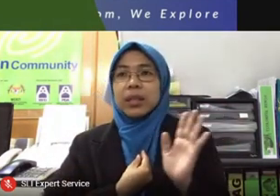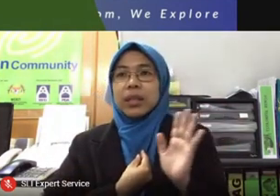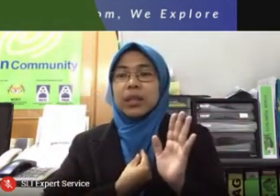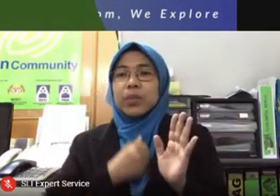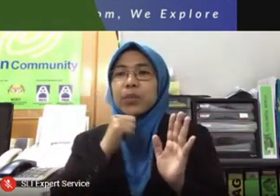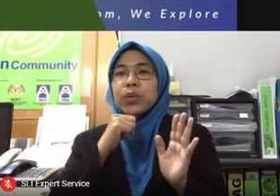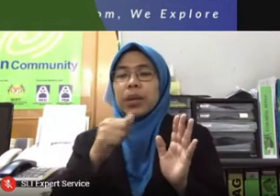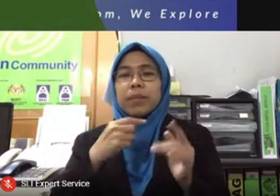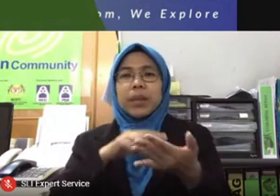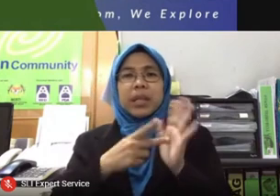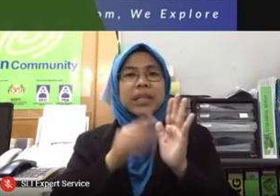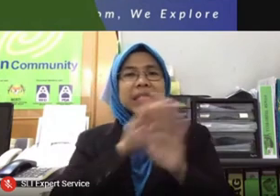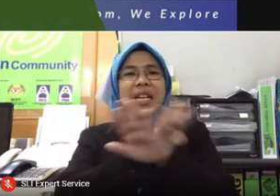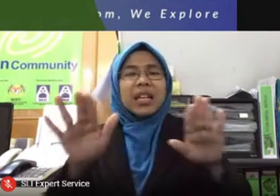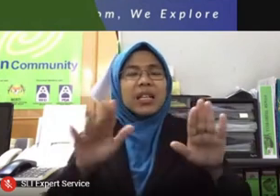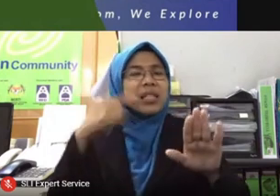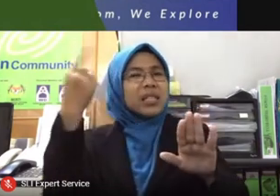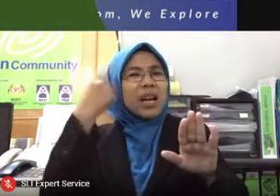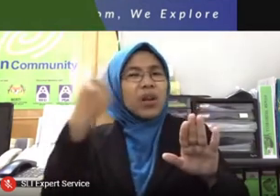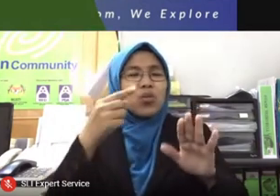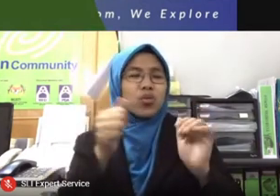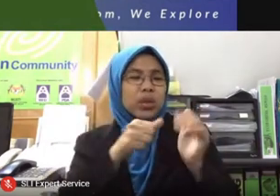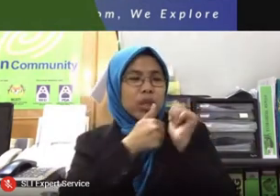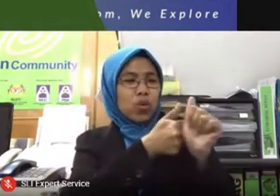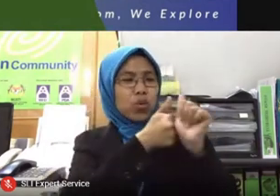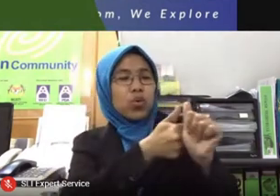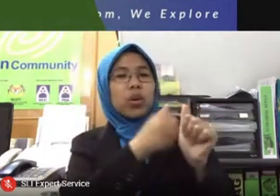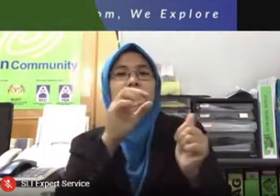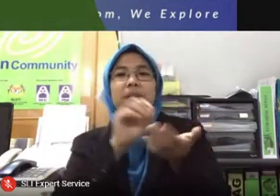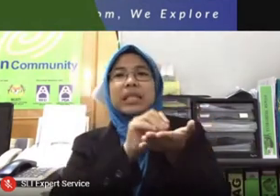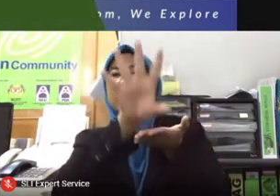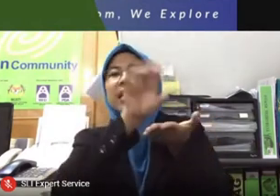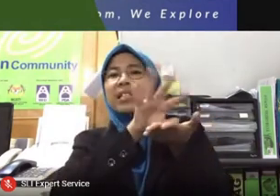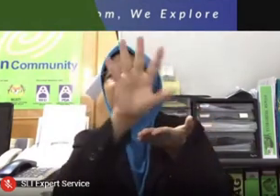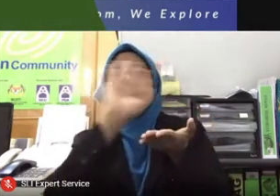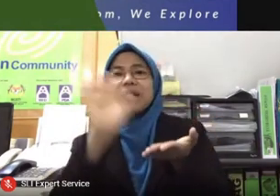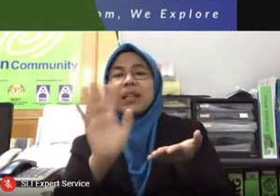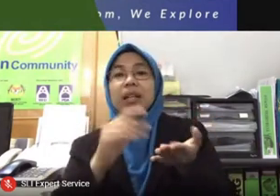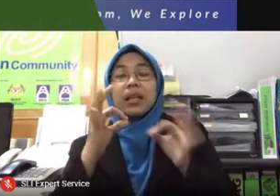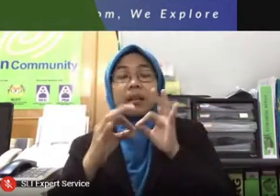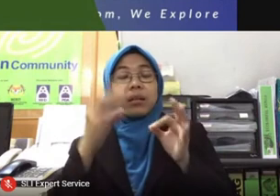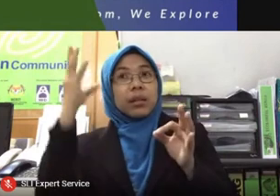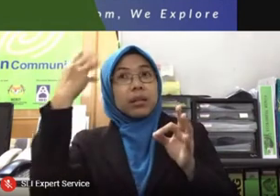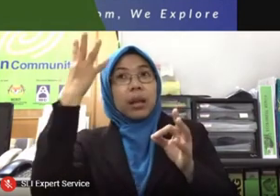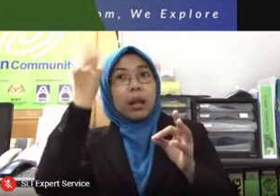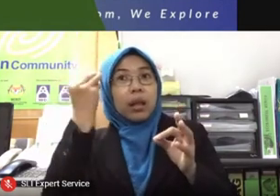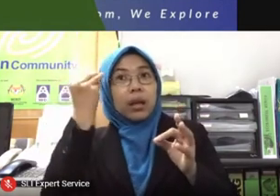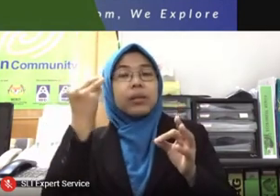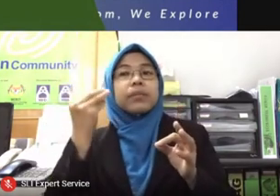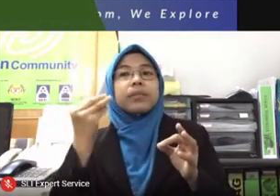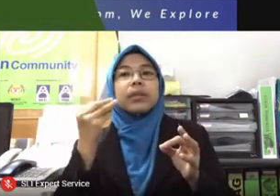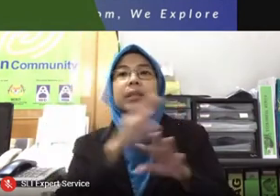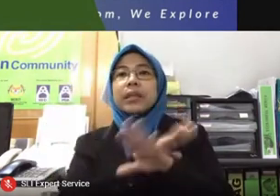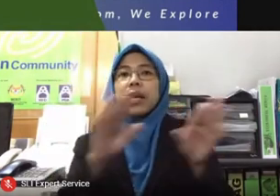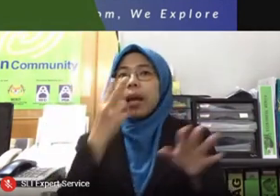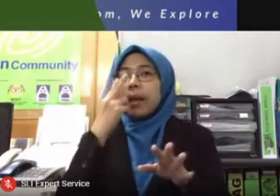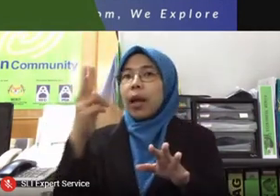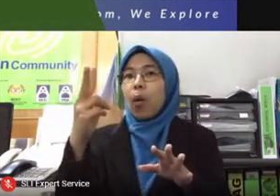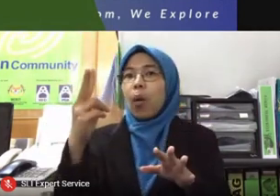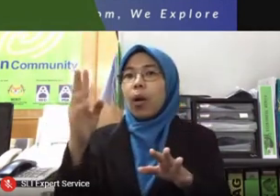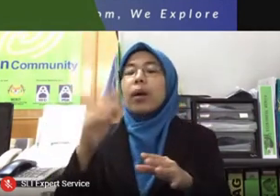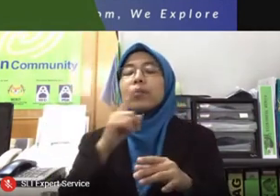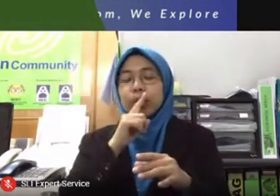Jangan terlampau terikat dengan teks. Kadang kita takutlah benda ni berkaitan kan, takut blank, so baik tengok teks. Betul. So kalau memang teks sudah